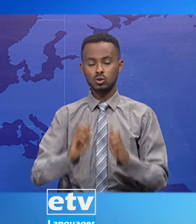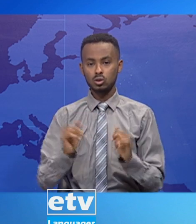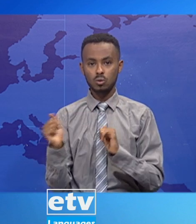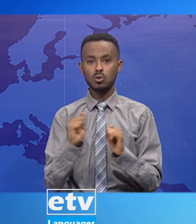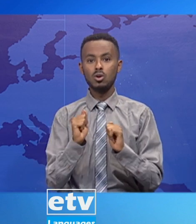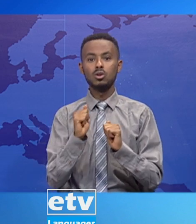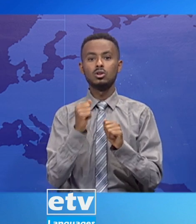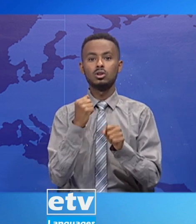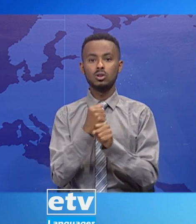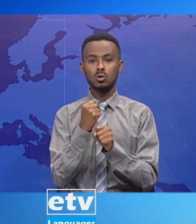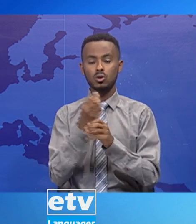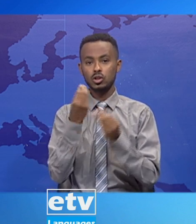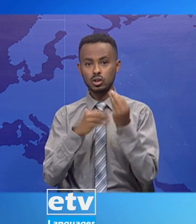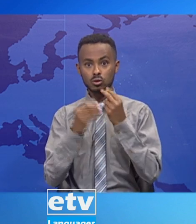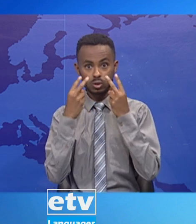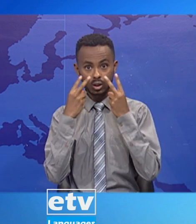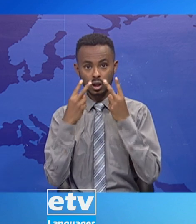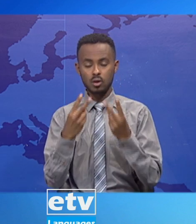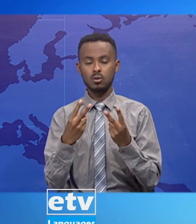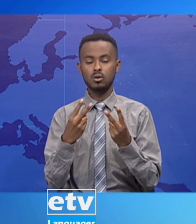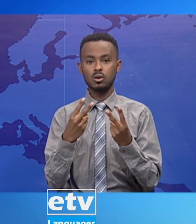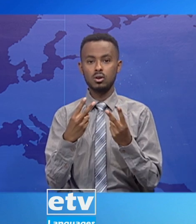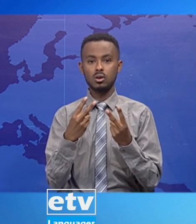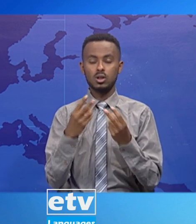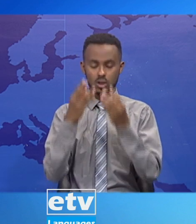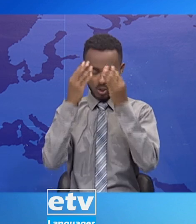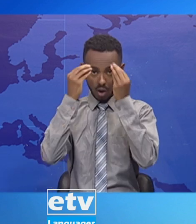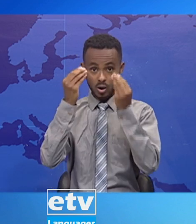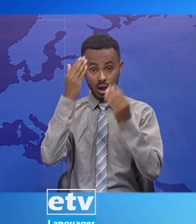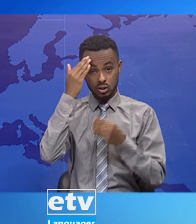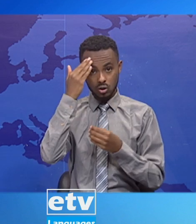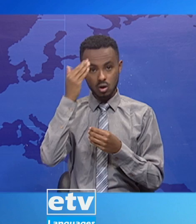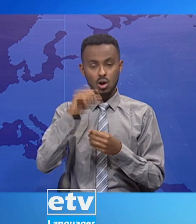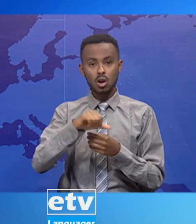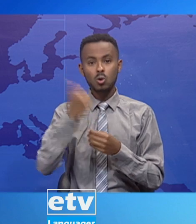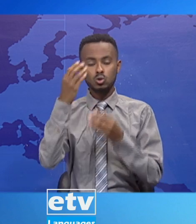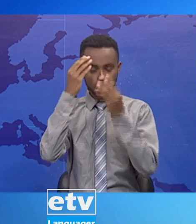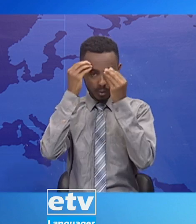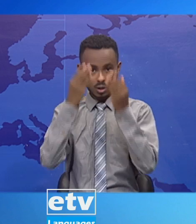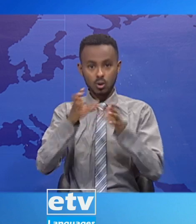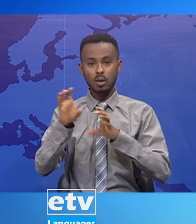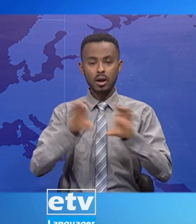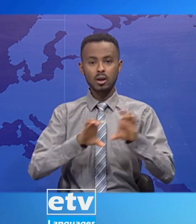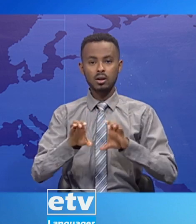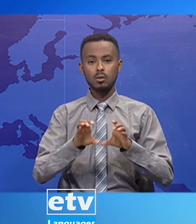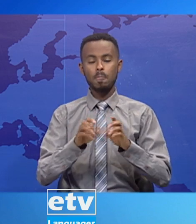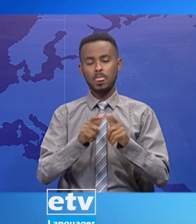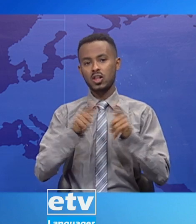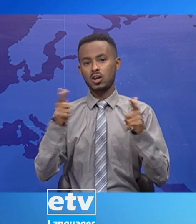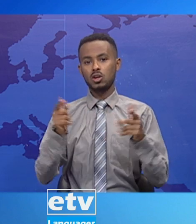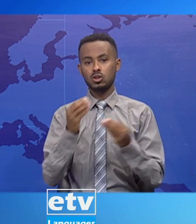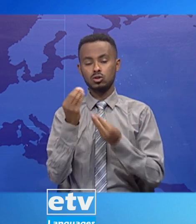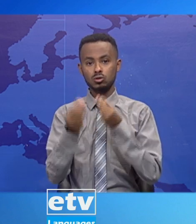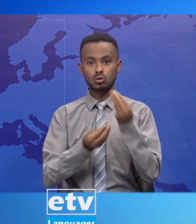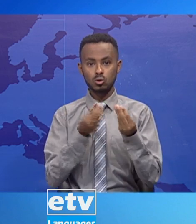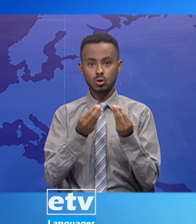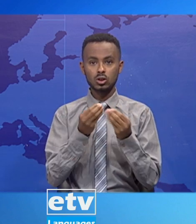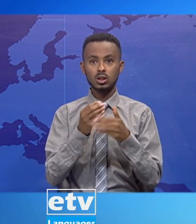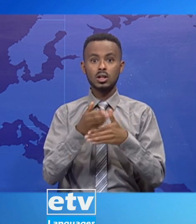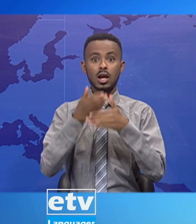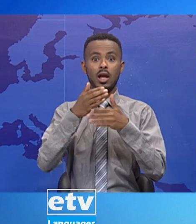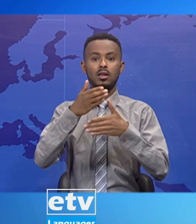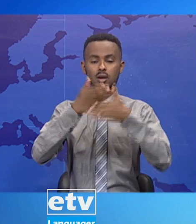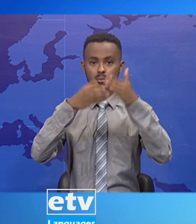እንዲሸጡ፣ እንዲታዩ፣ እንድናውቃቸው፣ ሌሎችም እንዲያውቁን ለማድረግ ትልልቅ ሱቆች ከላይ